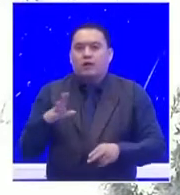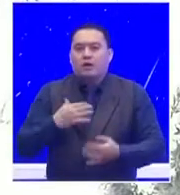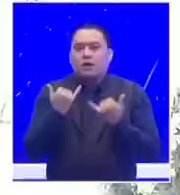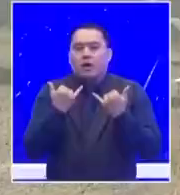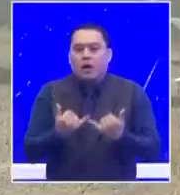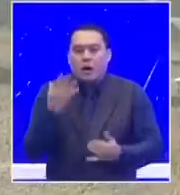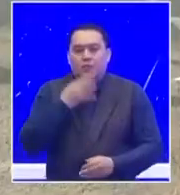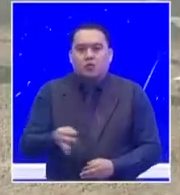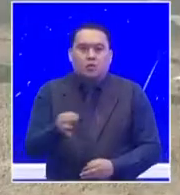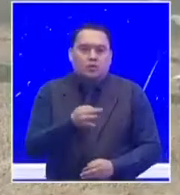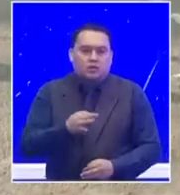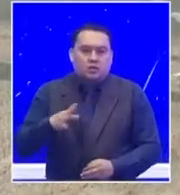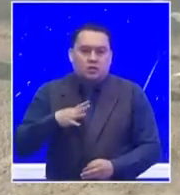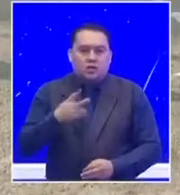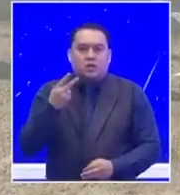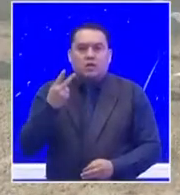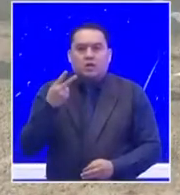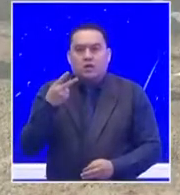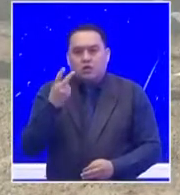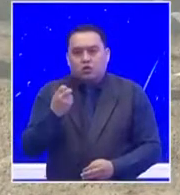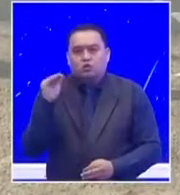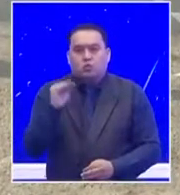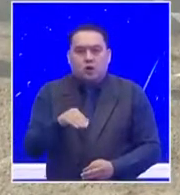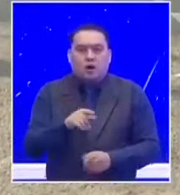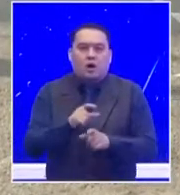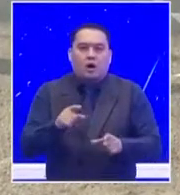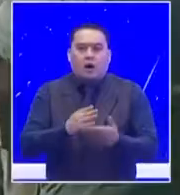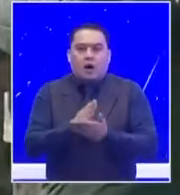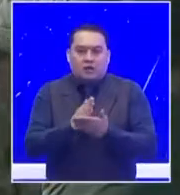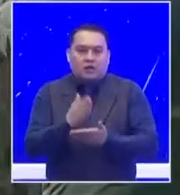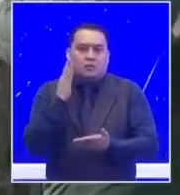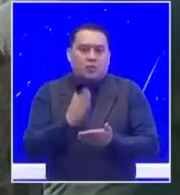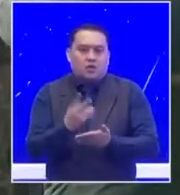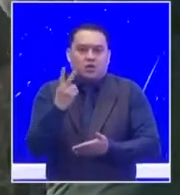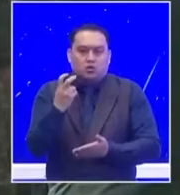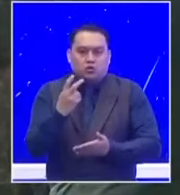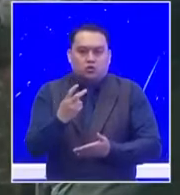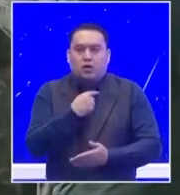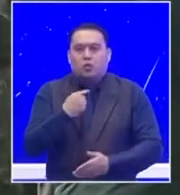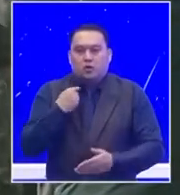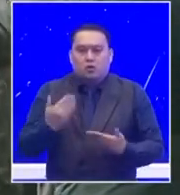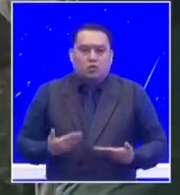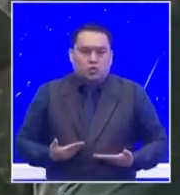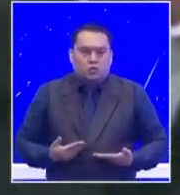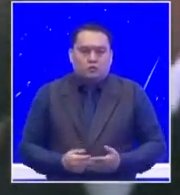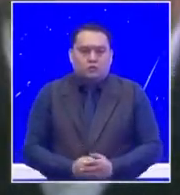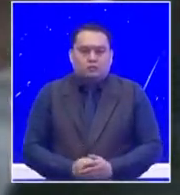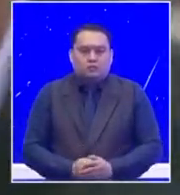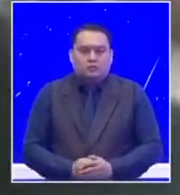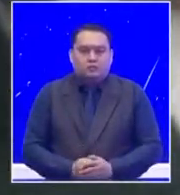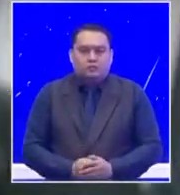жоғалған. Қазір Жетісу өңірінде 200 мыңға жуық Ауған соғысы ардагері бар, оның 200-ден астамы Талдықорған қаласында тұрады.